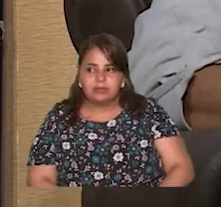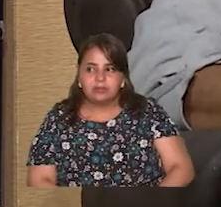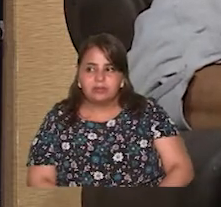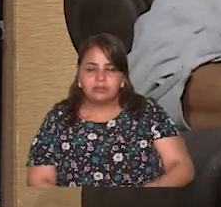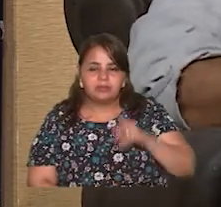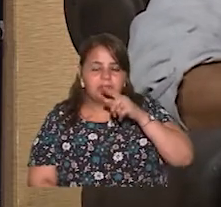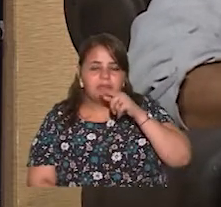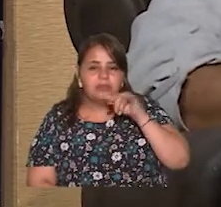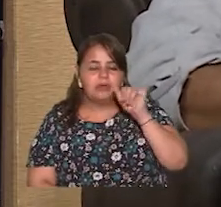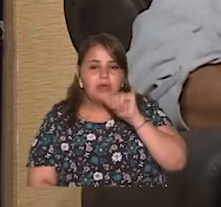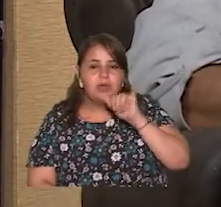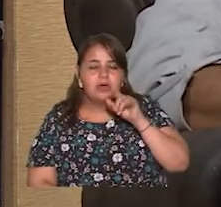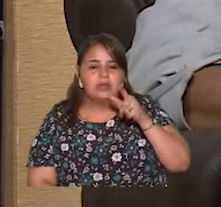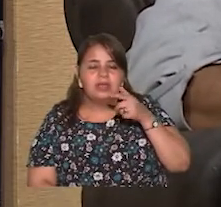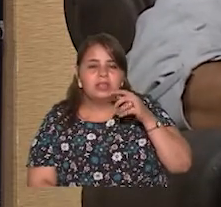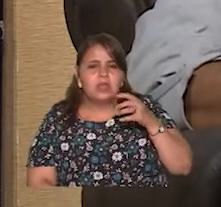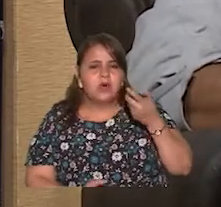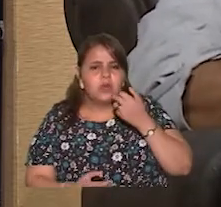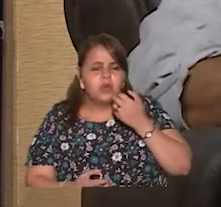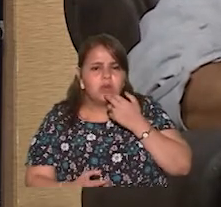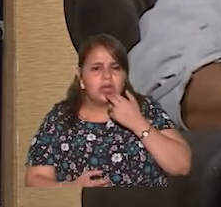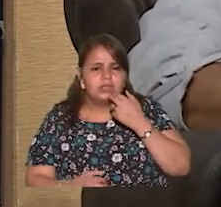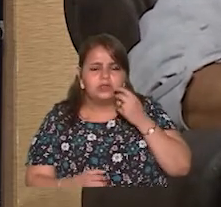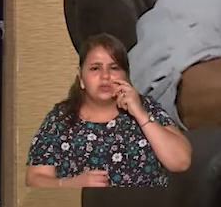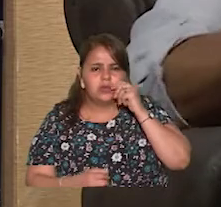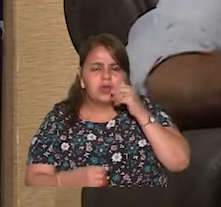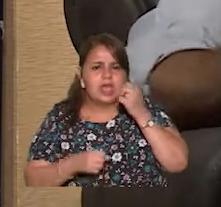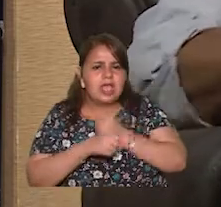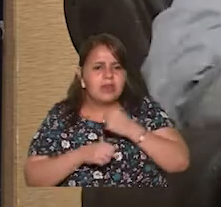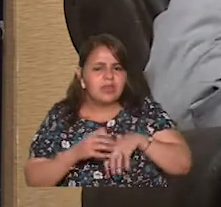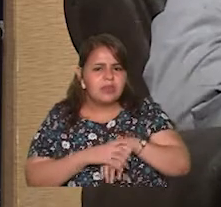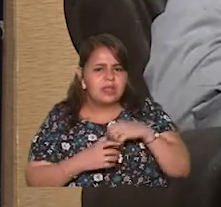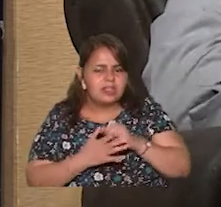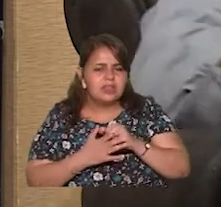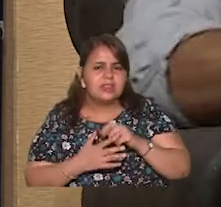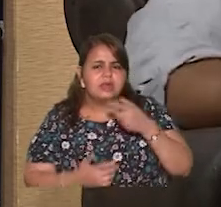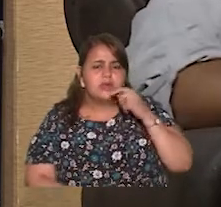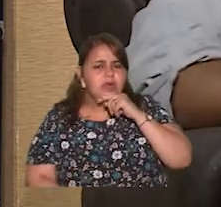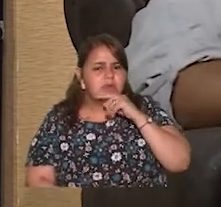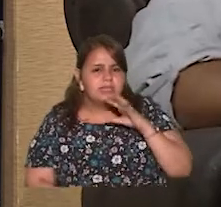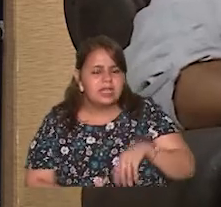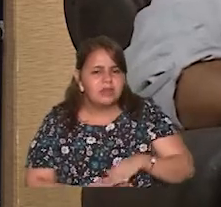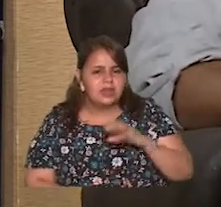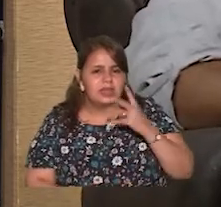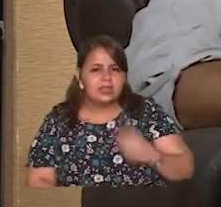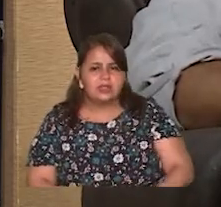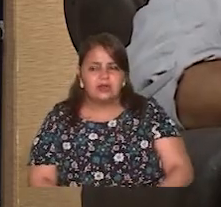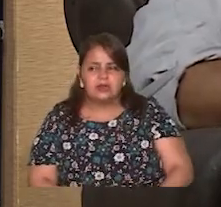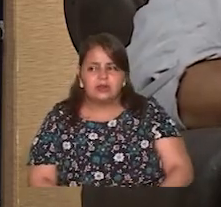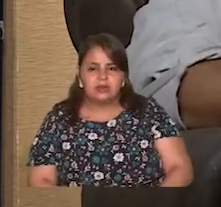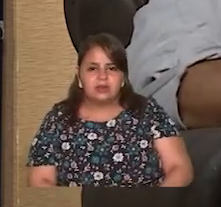دور الراجل ودور المراه، دور الراجل في البيت يعمل ايه، دور الست في البيت يعمل ايه، ازاي هما مكملين لبعض. انما ما اقدرش اقول